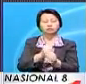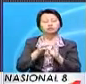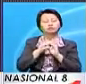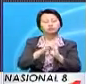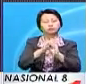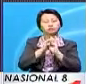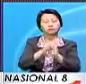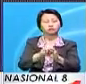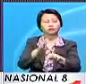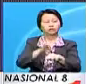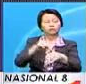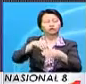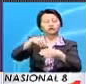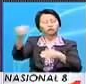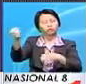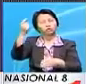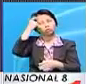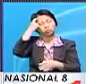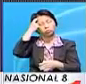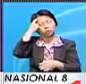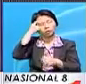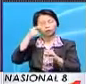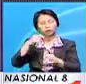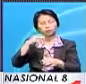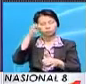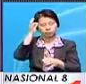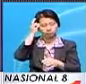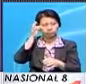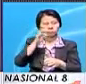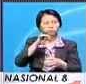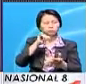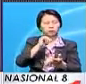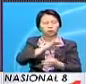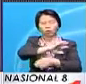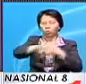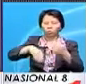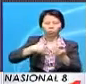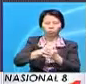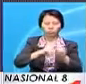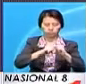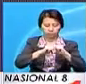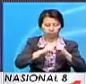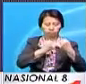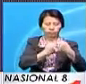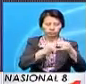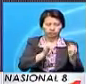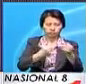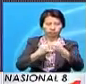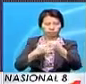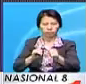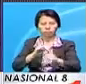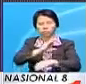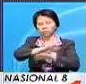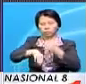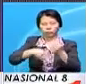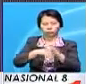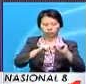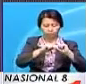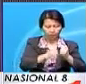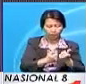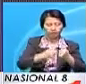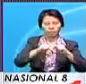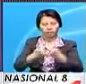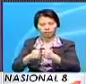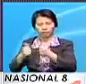di luar kotak pemikiran di mana semua jabatan, semua agensi dan